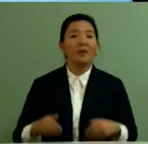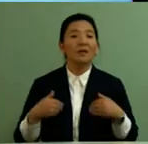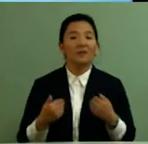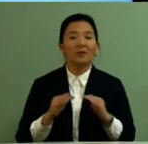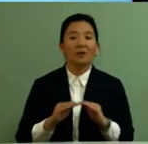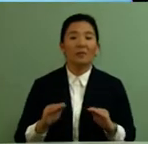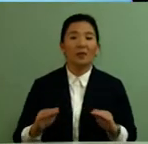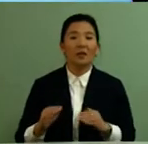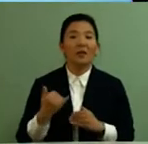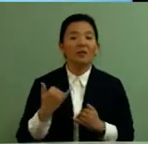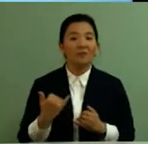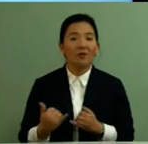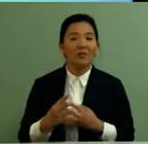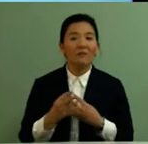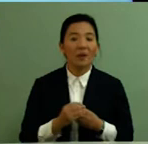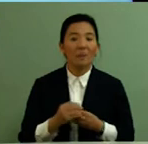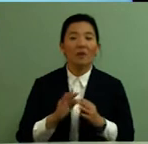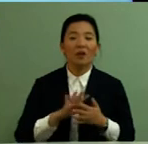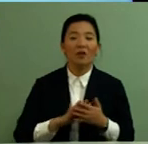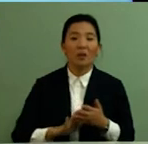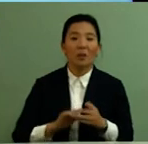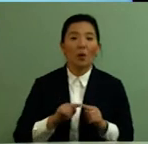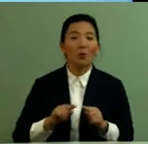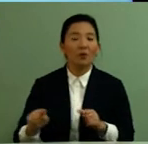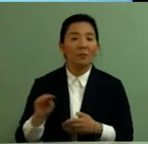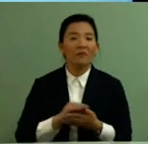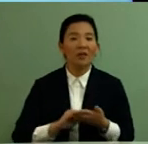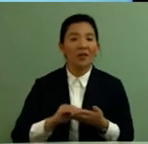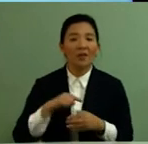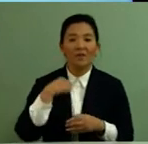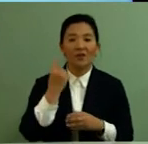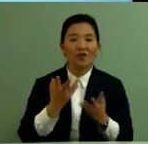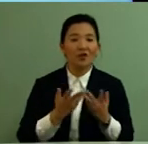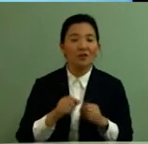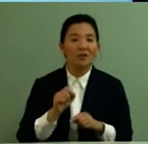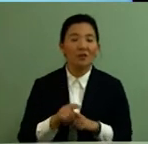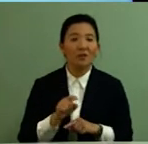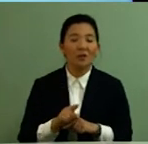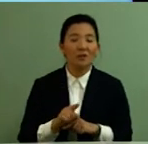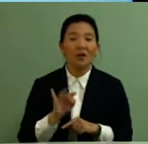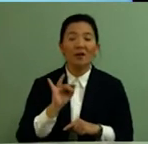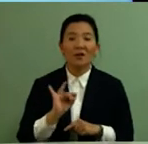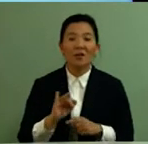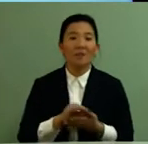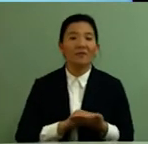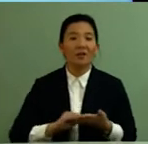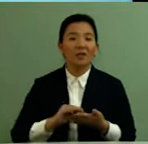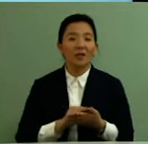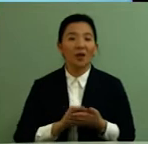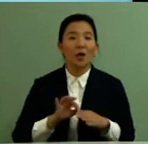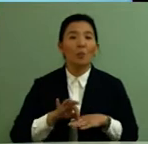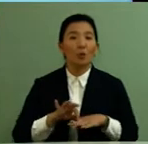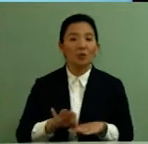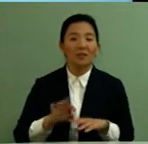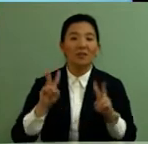Здравствуйте, ребята! Мы сегодня с вами продолжаем курс повторения в виде решения задач и повторения